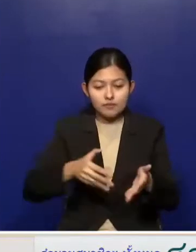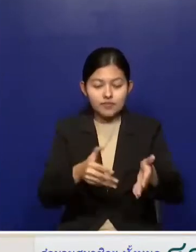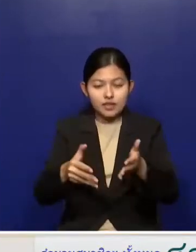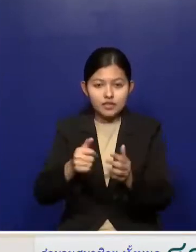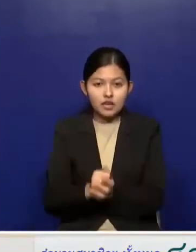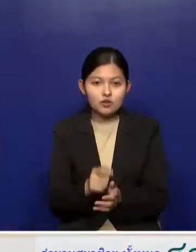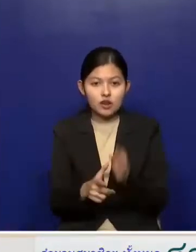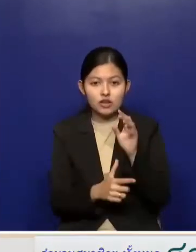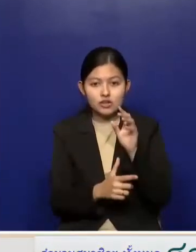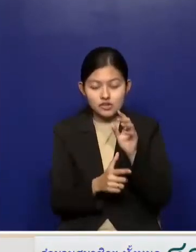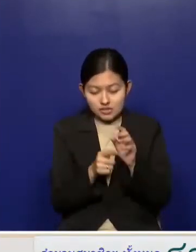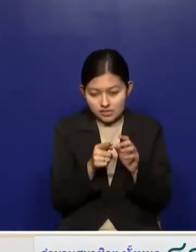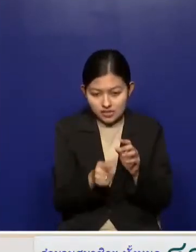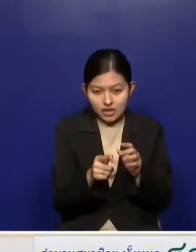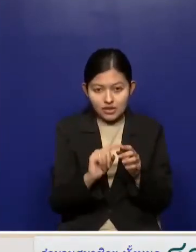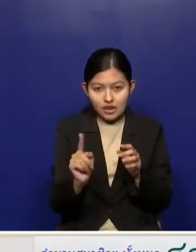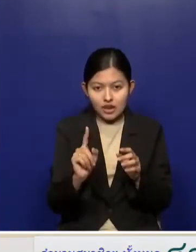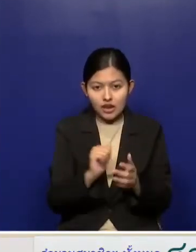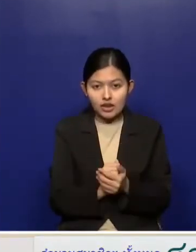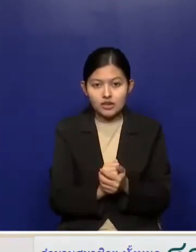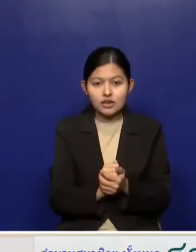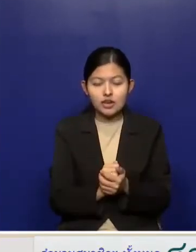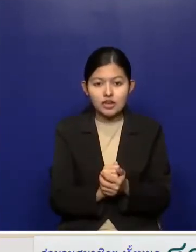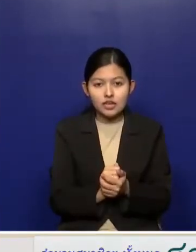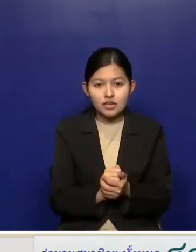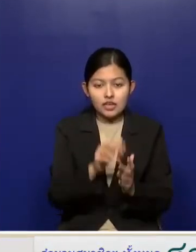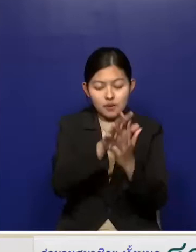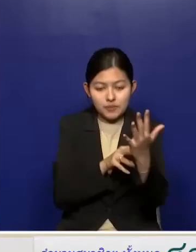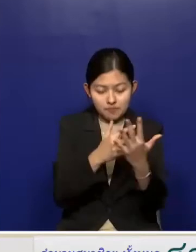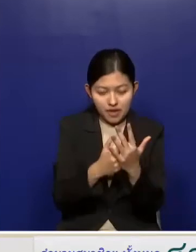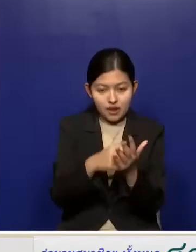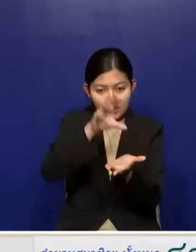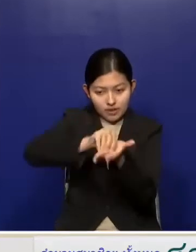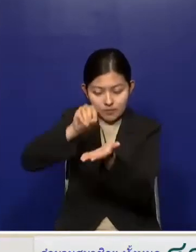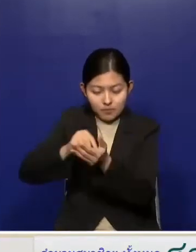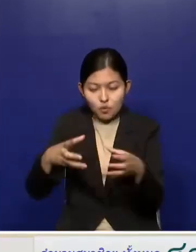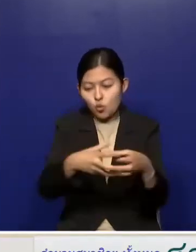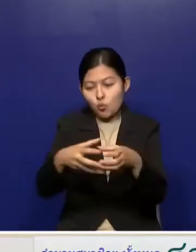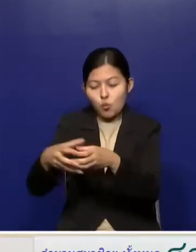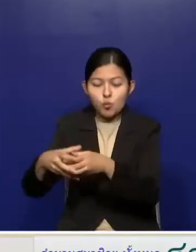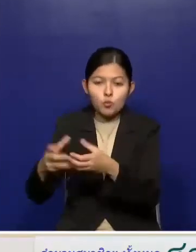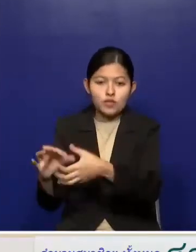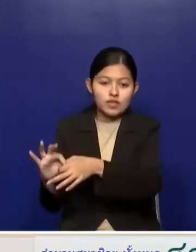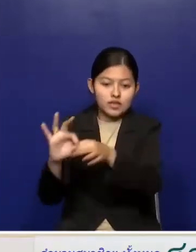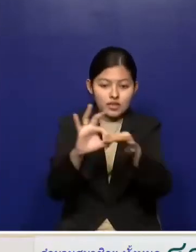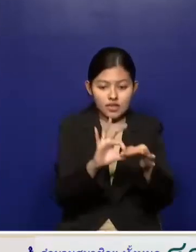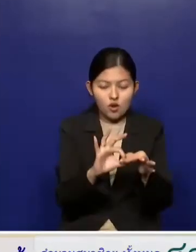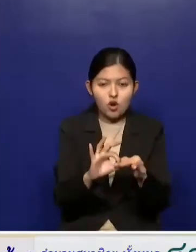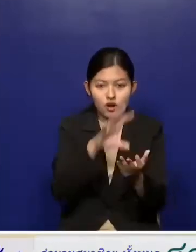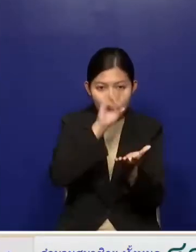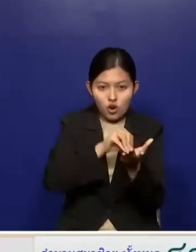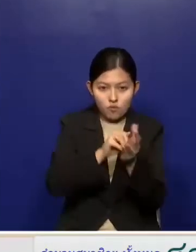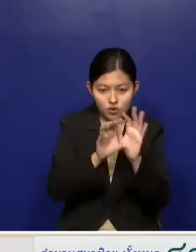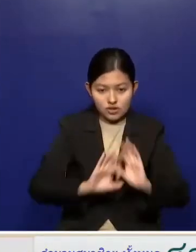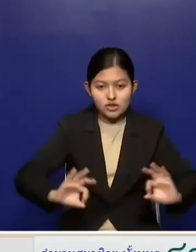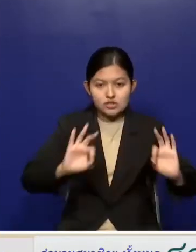พูดสั่งการหนวยงานปฏิบัิในรูแบบของ Single Commandโดยใช้ข้อมูลจากทุกหน่วยงานที่เกี่วข้องเรองข้อมูลก็เป็เรื่องทสำคั